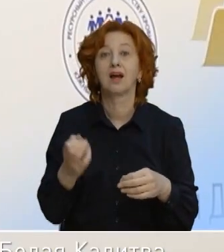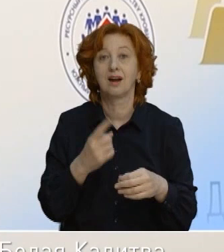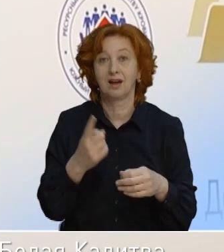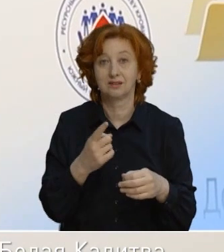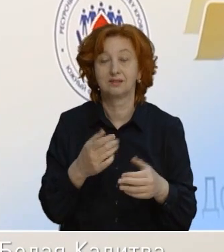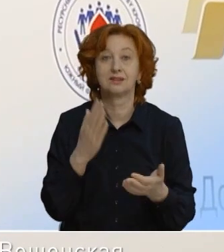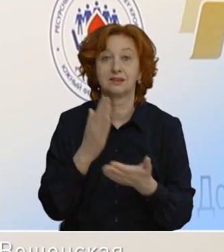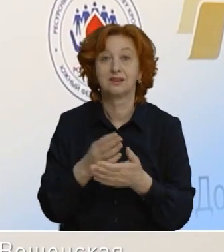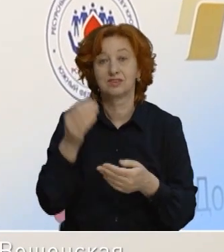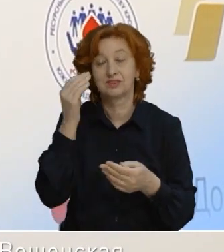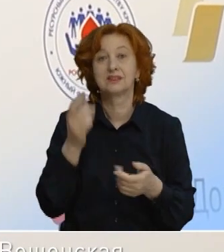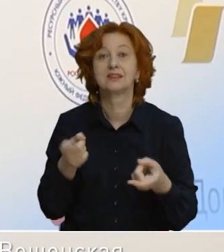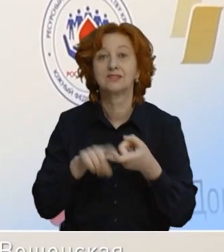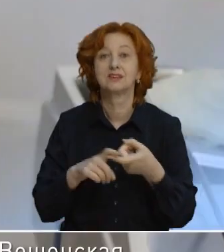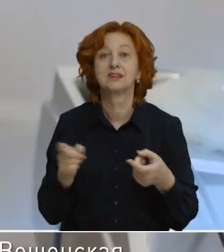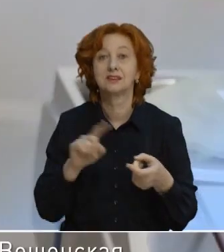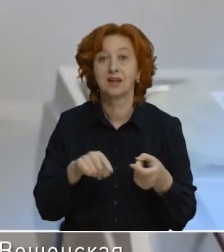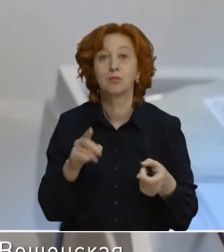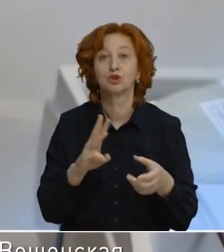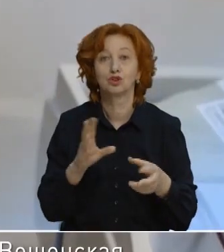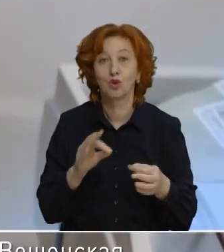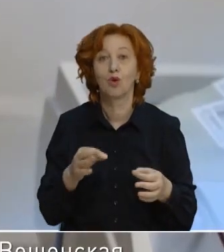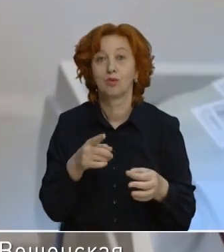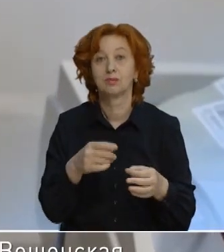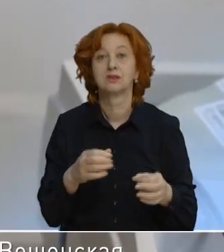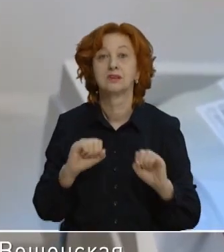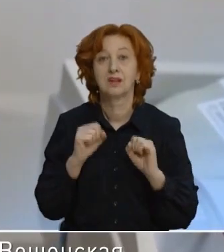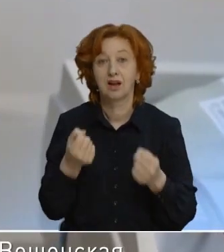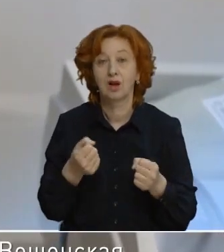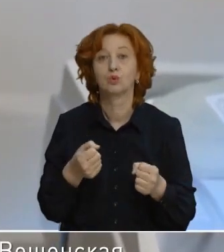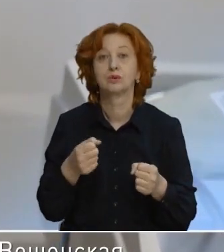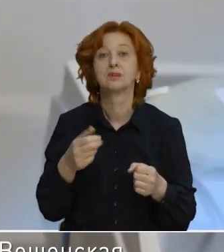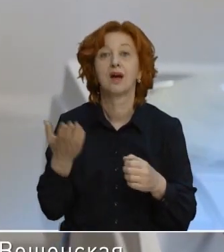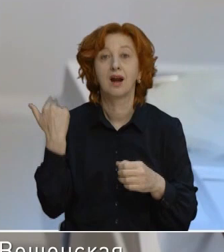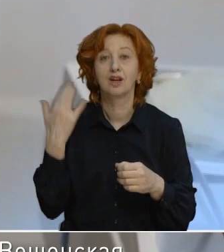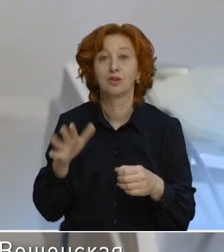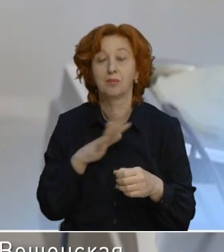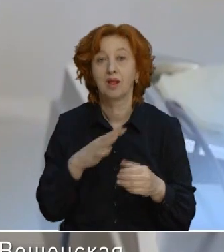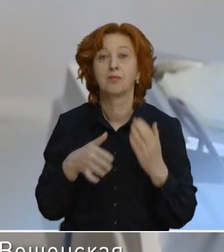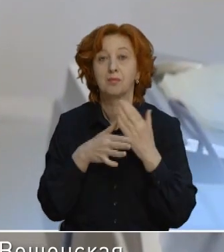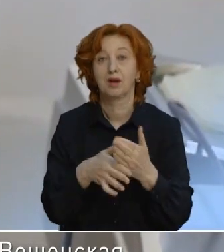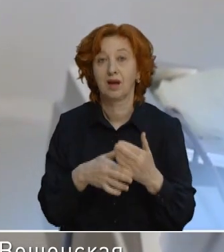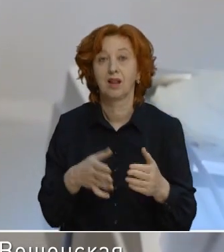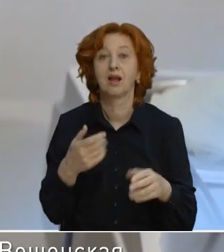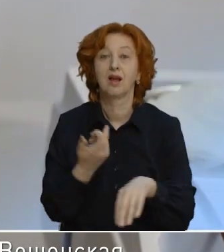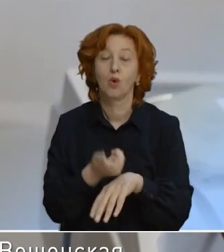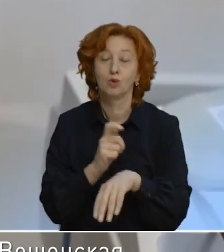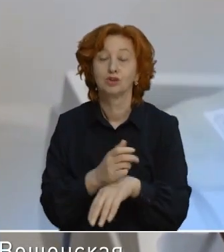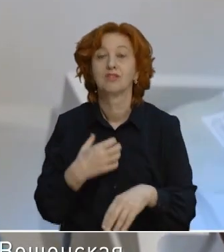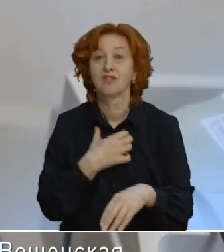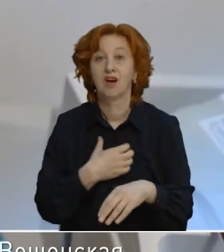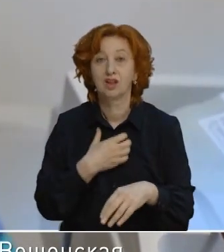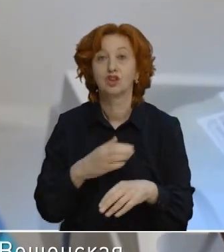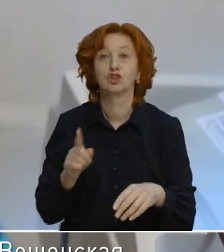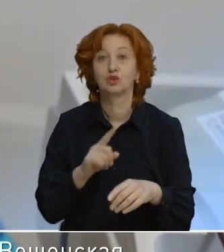кровь, есть уверенность в том, что я помогаю маленькому ребеночку, да, я сама мама, поэтому очень важно, чтобы